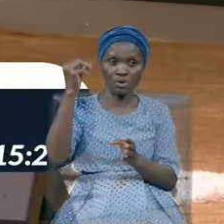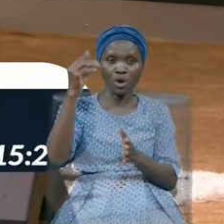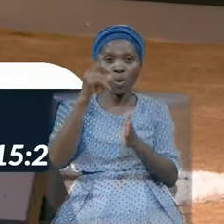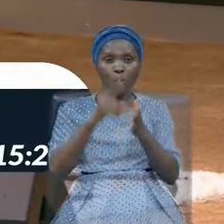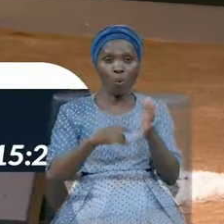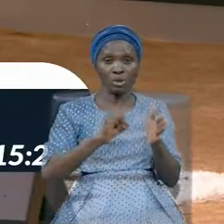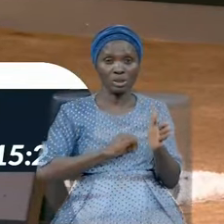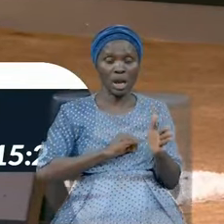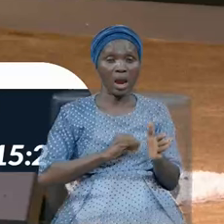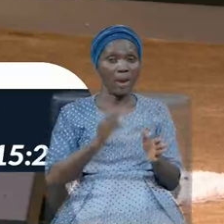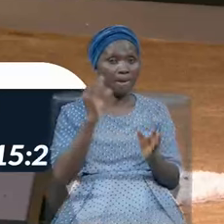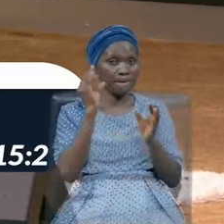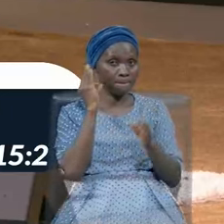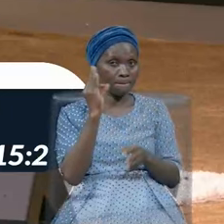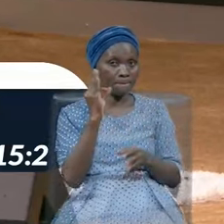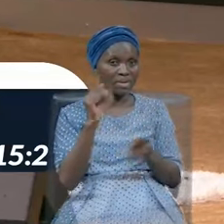autrement, vous auriez cru